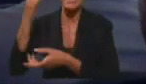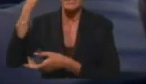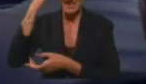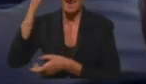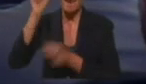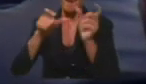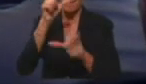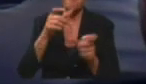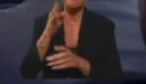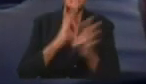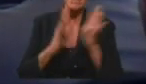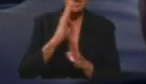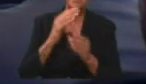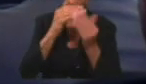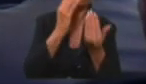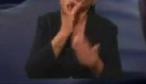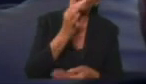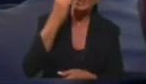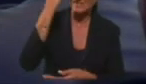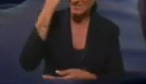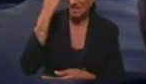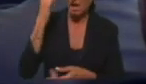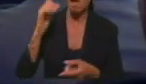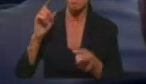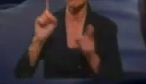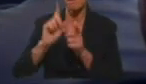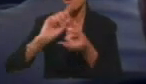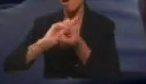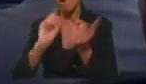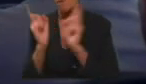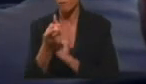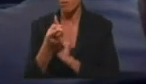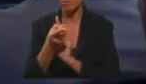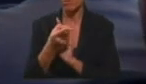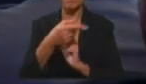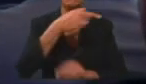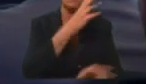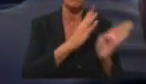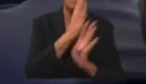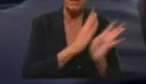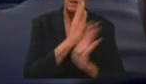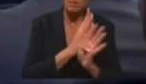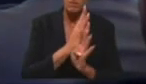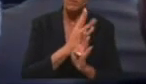klienci go znają. Tak. Niestety działa to też w drugą stronę. Tych klientów, czy potencjalnych klientów, których przewoźnik nie